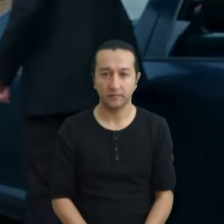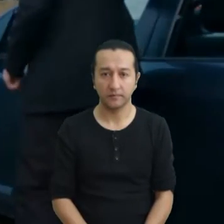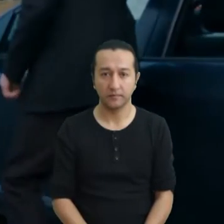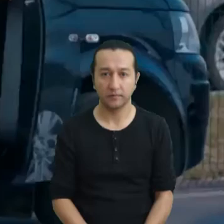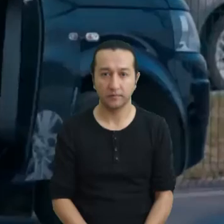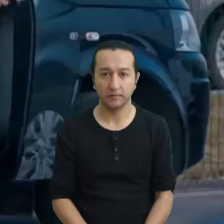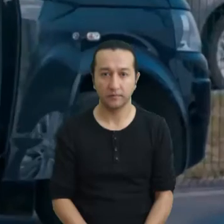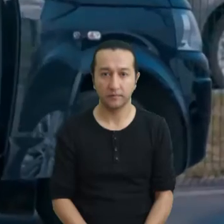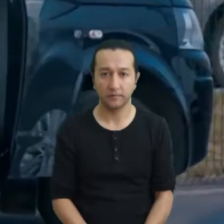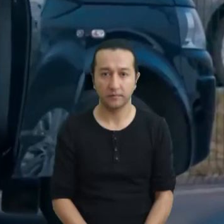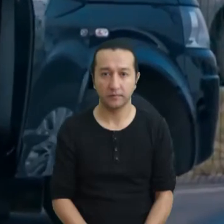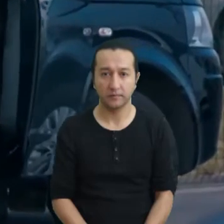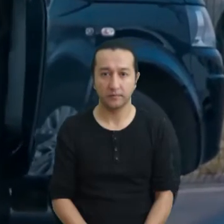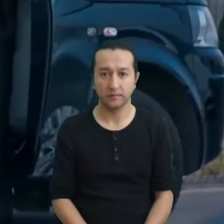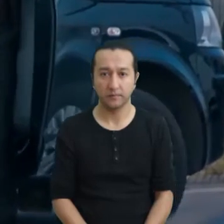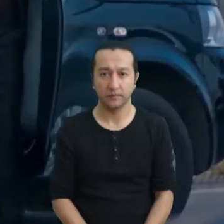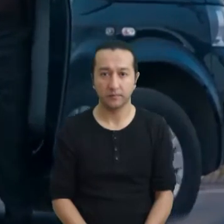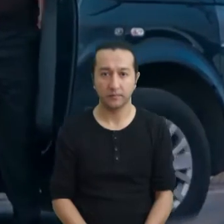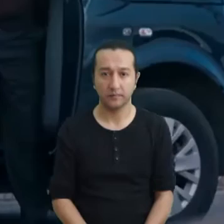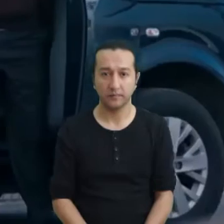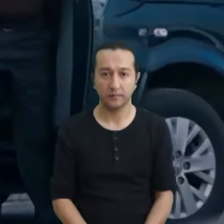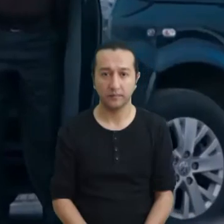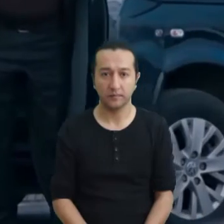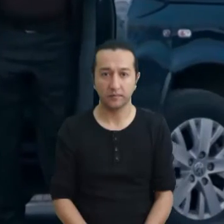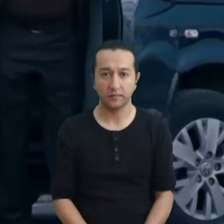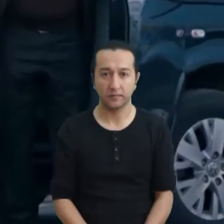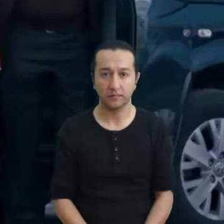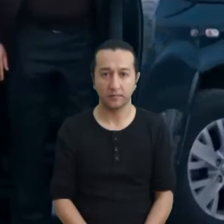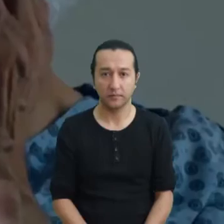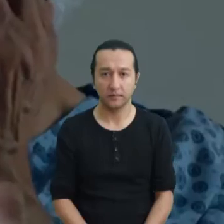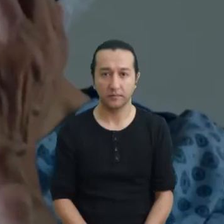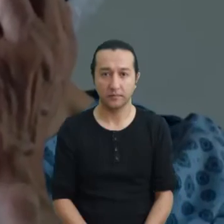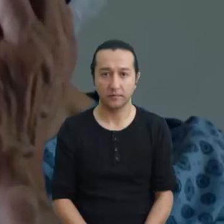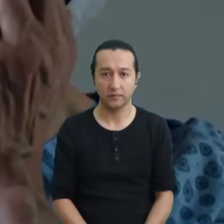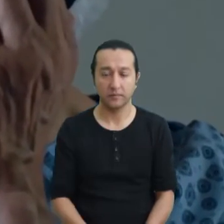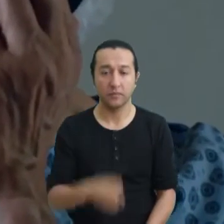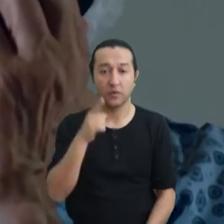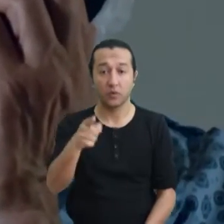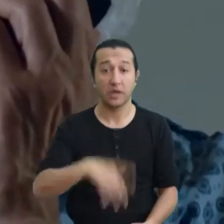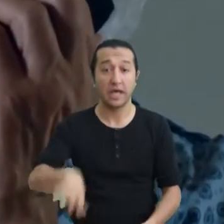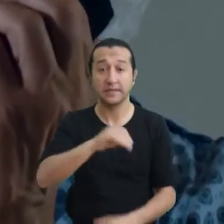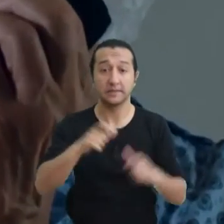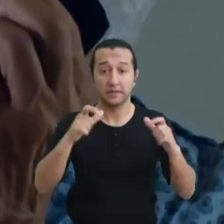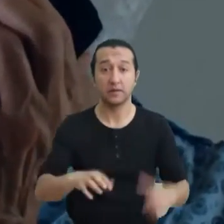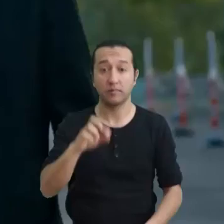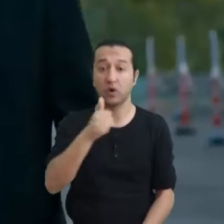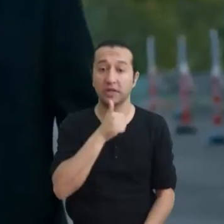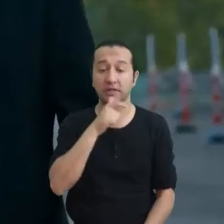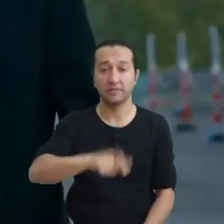O çıkınca hemen önünde duran koyu renk siyah camlı minibüsten adamlar indiler. 4 kişiler. Burada herkes Polat'ın